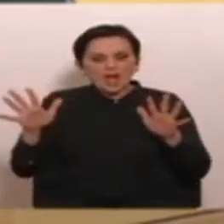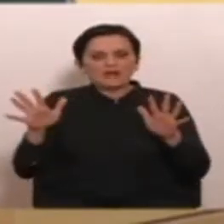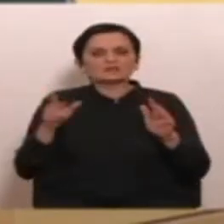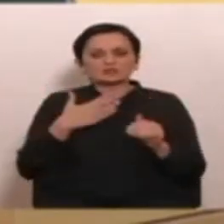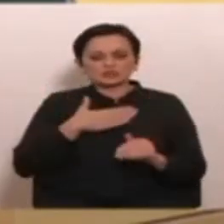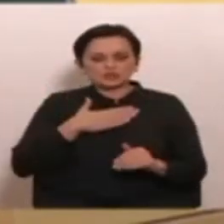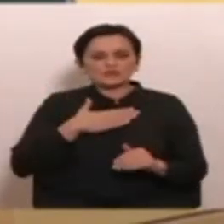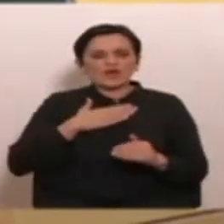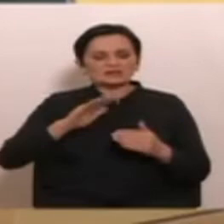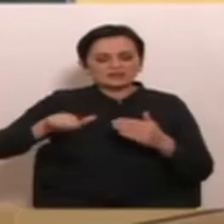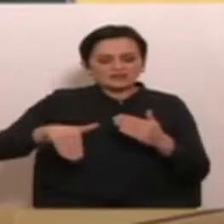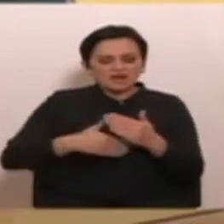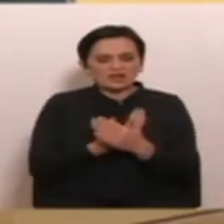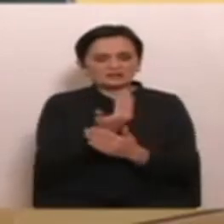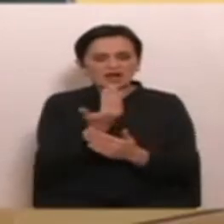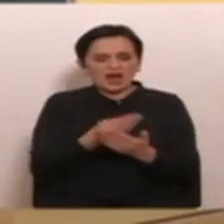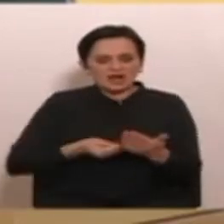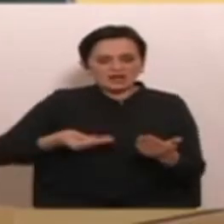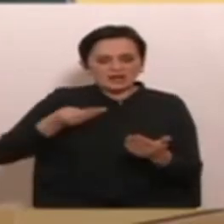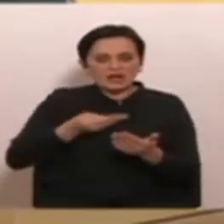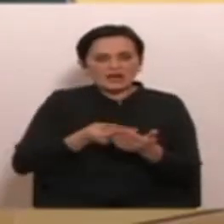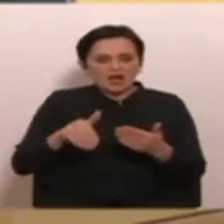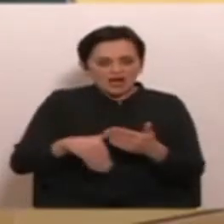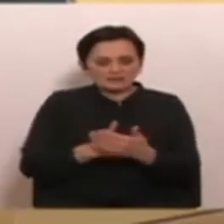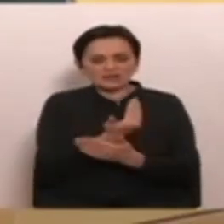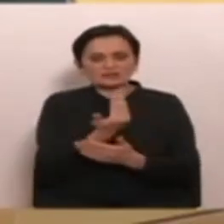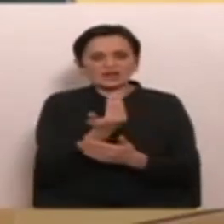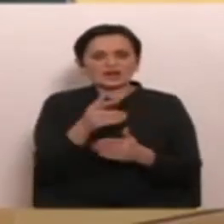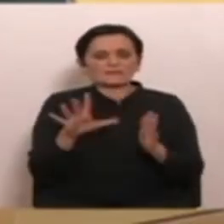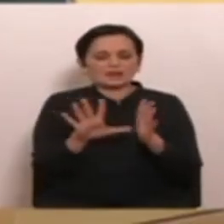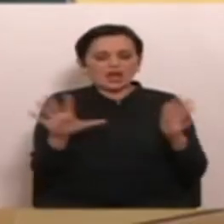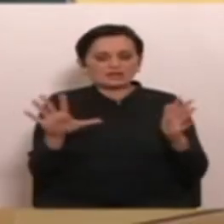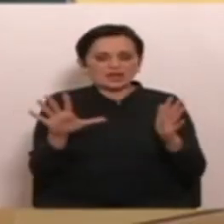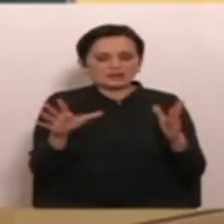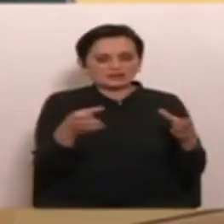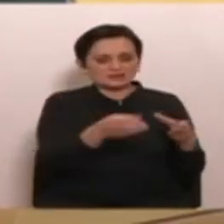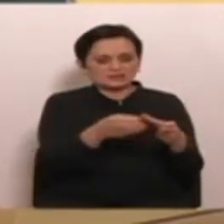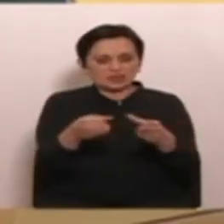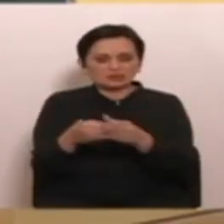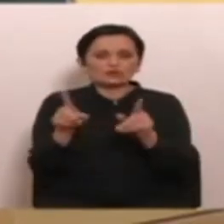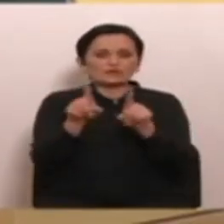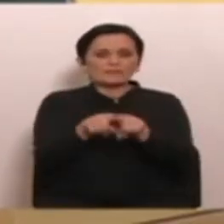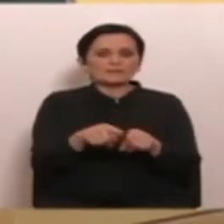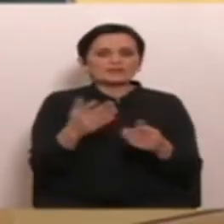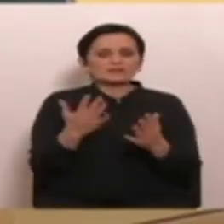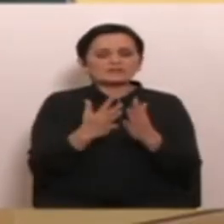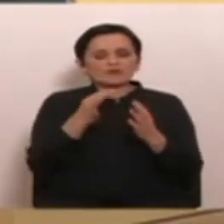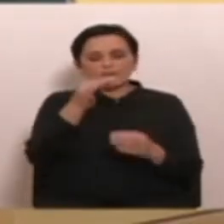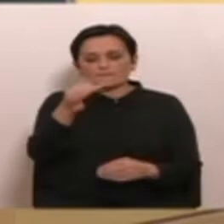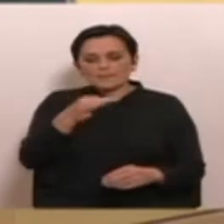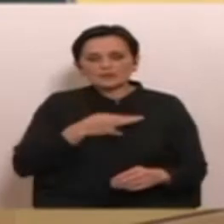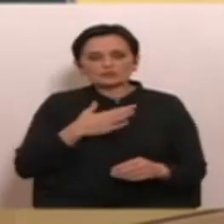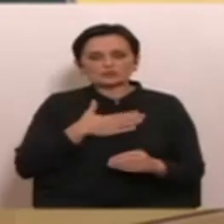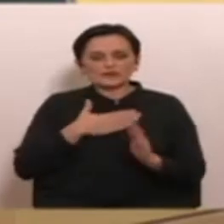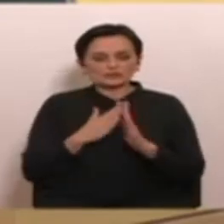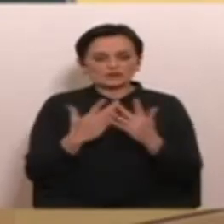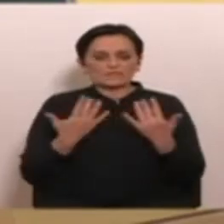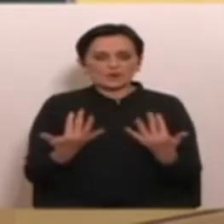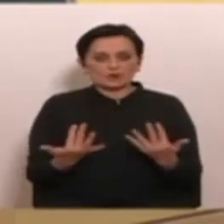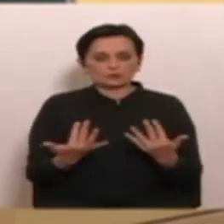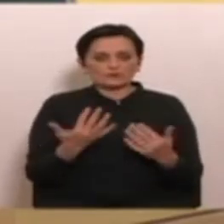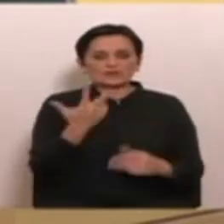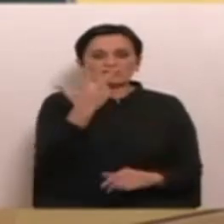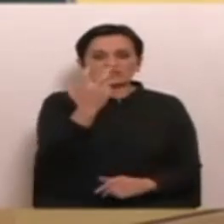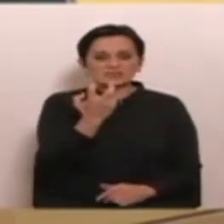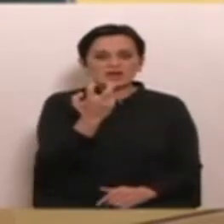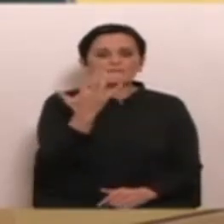ჩვენი განახლებადი ენერგიის სექტორი და ის, ასე ვთქვათ, უფრო მეტად პასუხობდეს ჩვენს მოთხოვნებს.